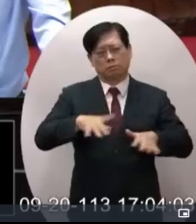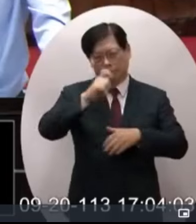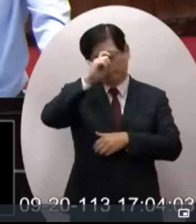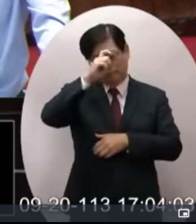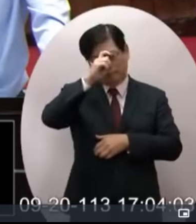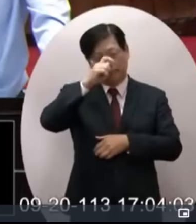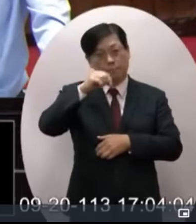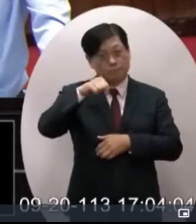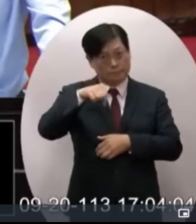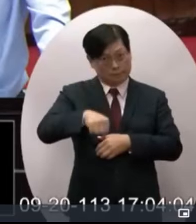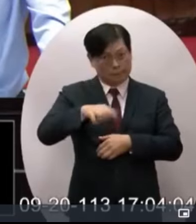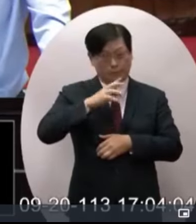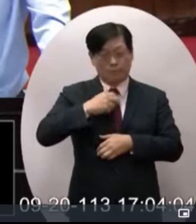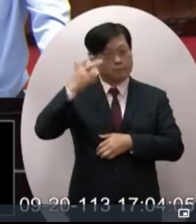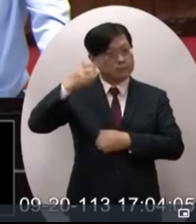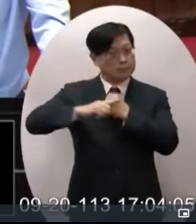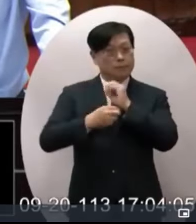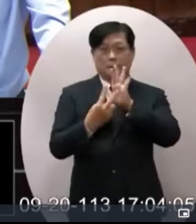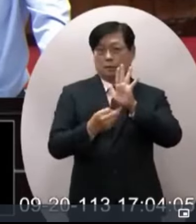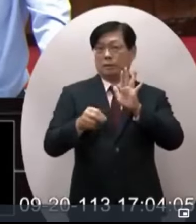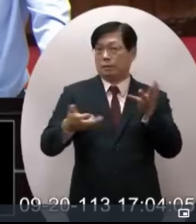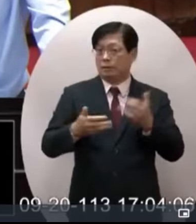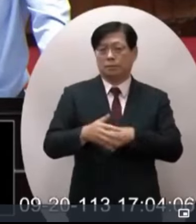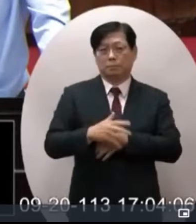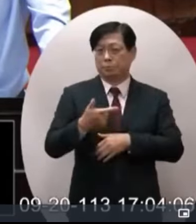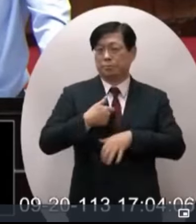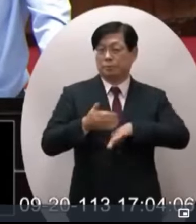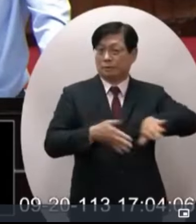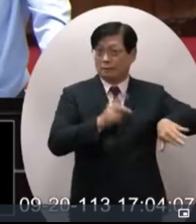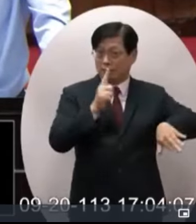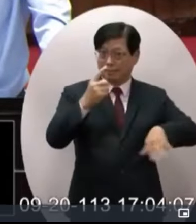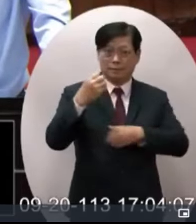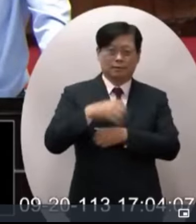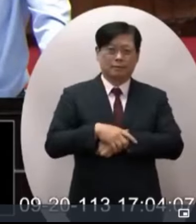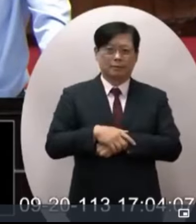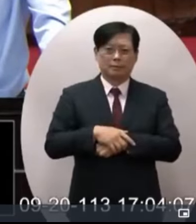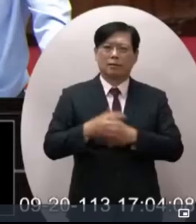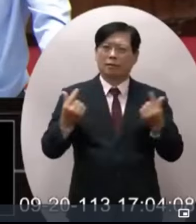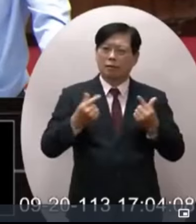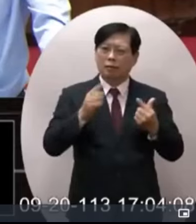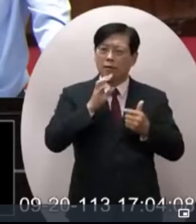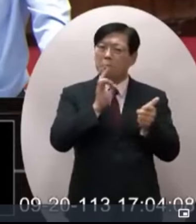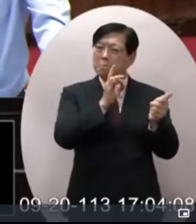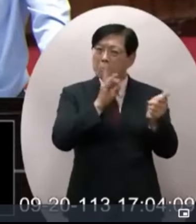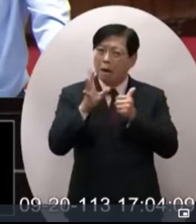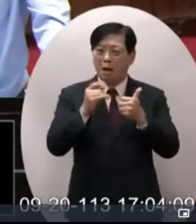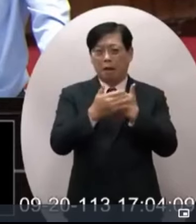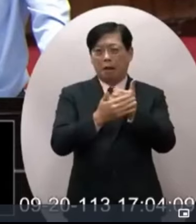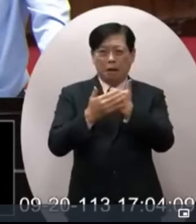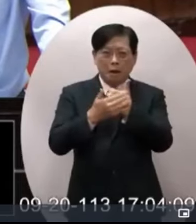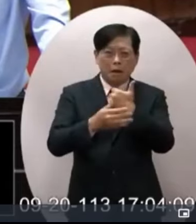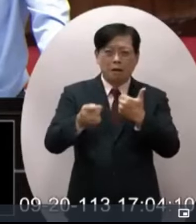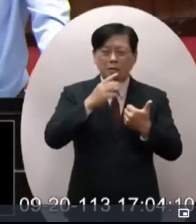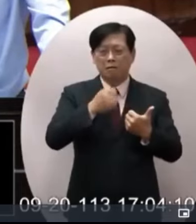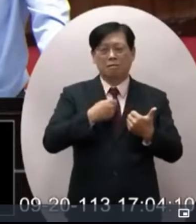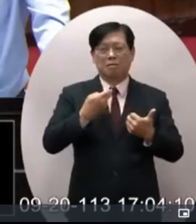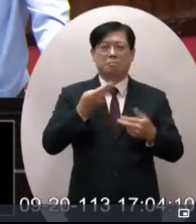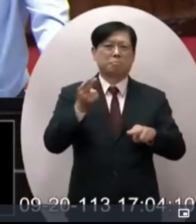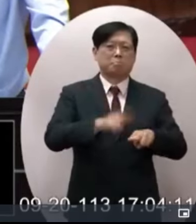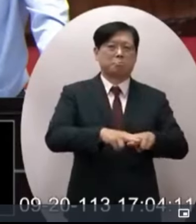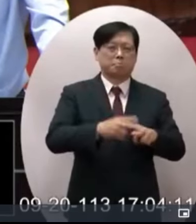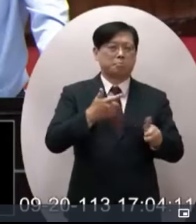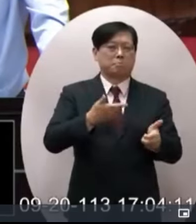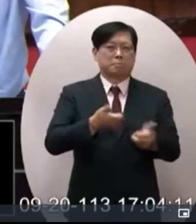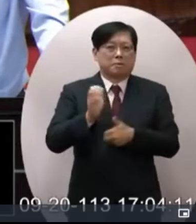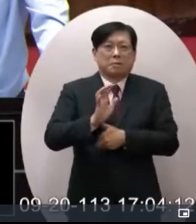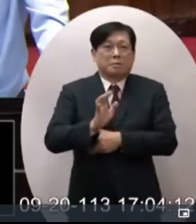望今天的释宪案。不是另外一个，其实就是还是在做废死，不做执